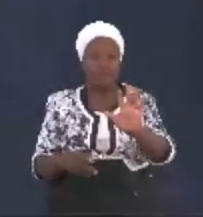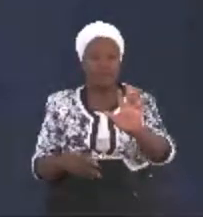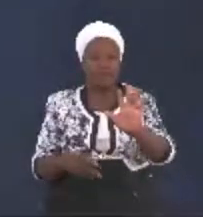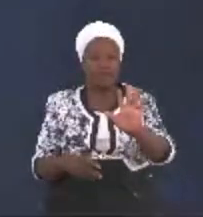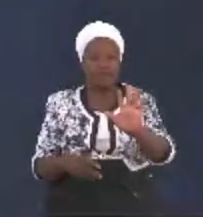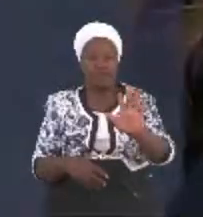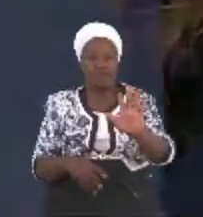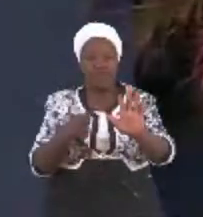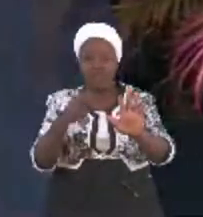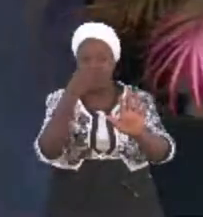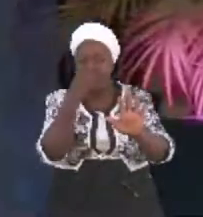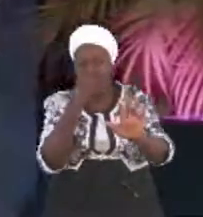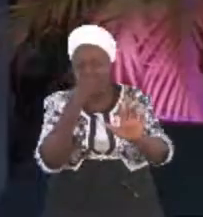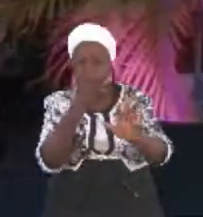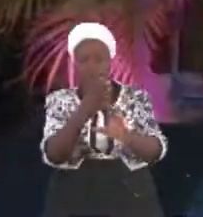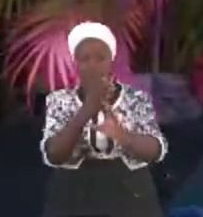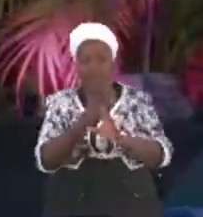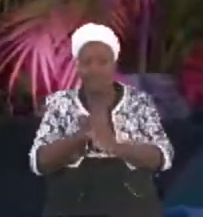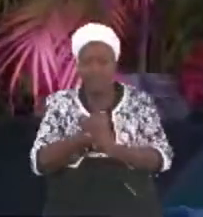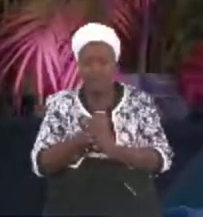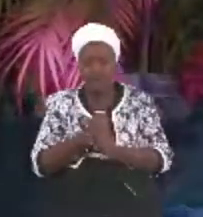Verset 5. Les aveugles voient.